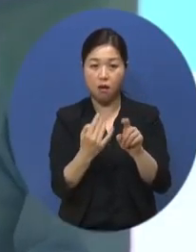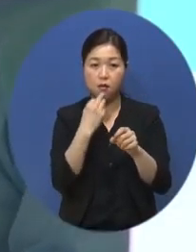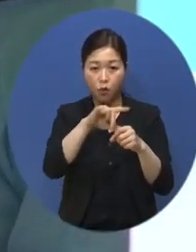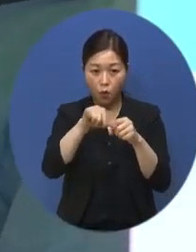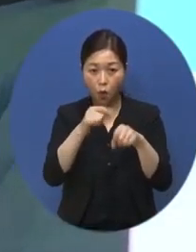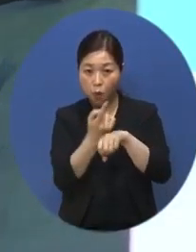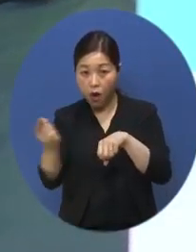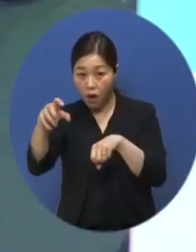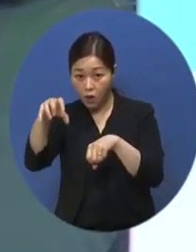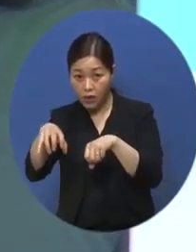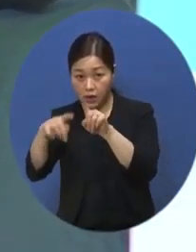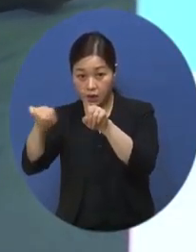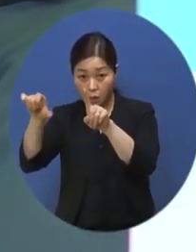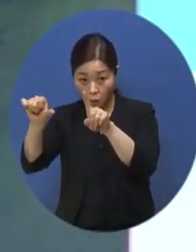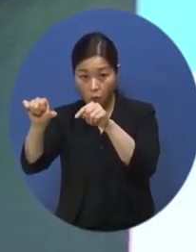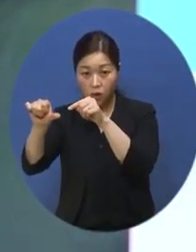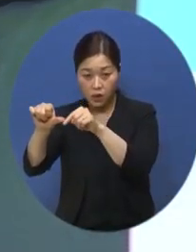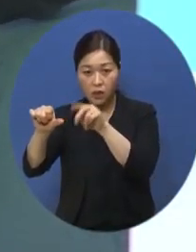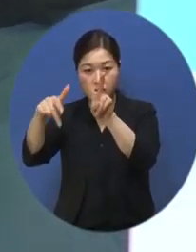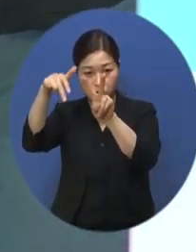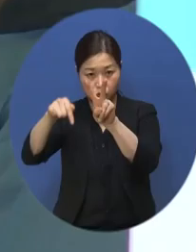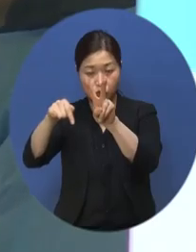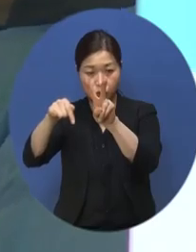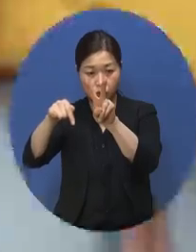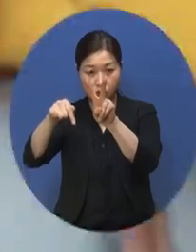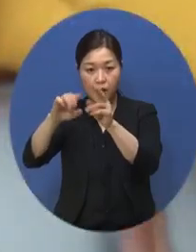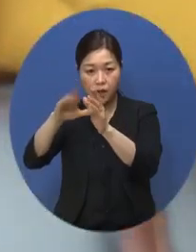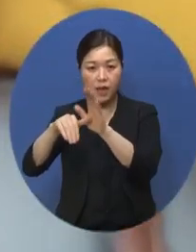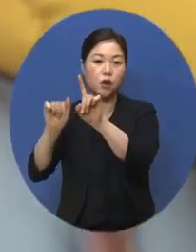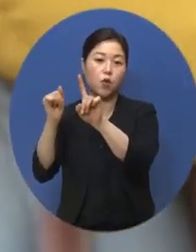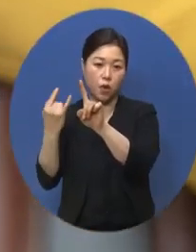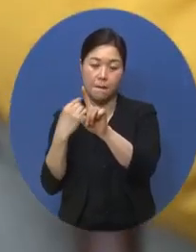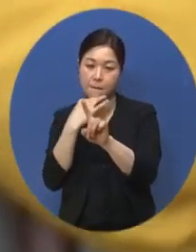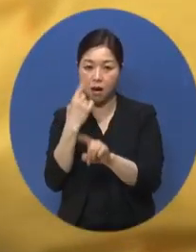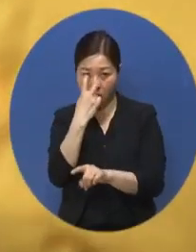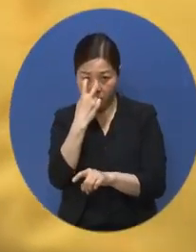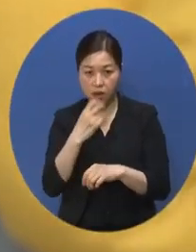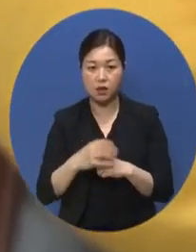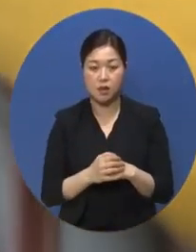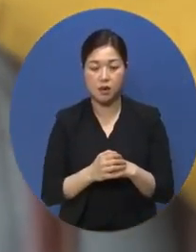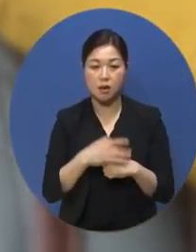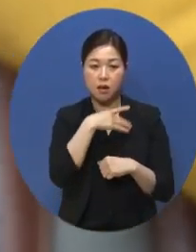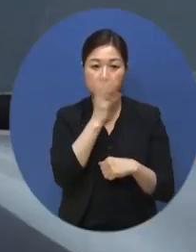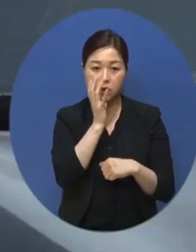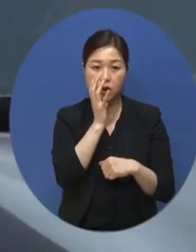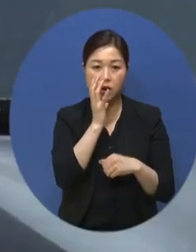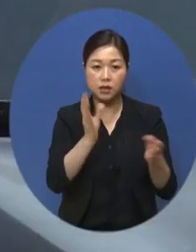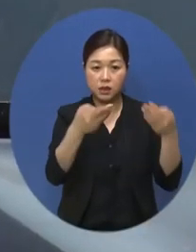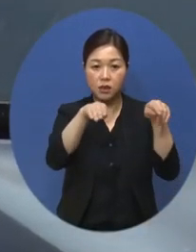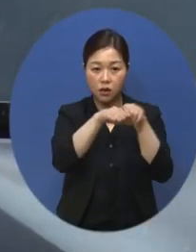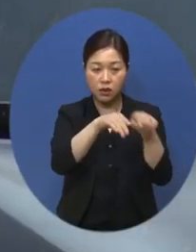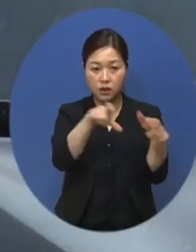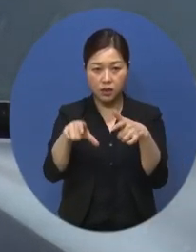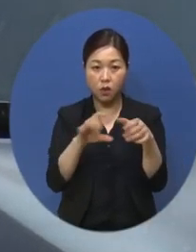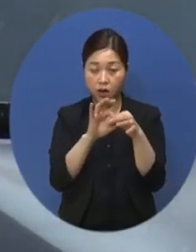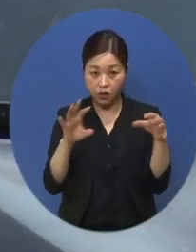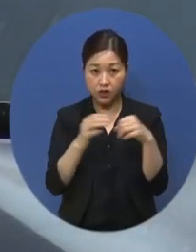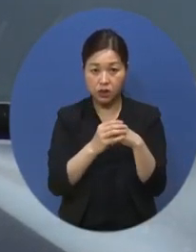단계의 지역은 이주의 1회로 완화됩니다 유양 시설은 지역에 관계없이 2주에 한번으로